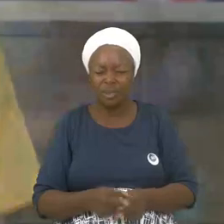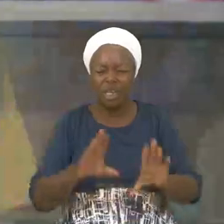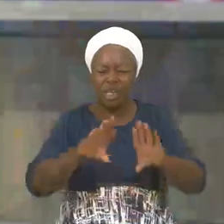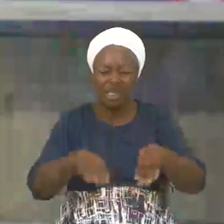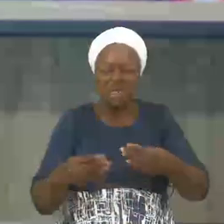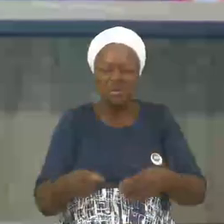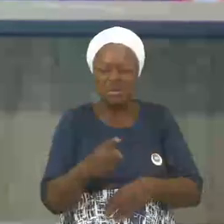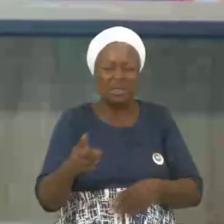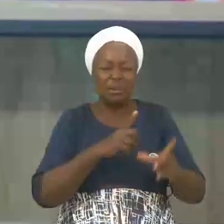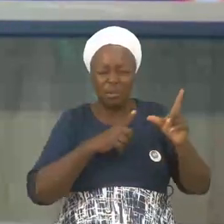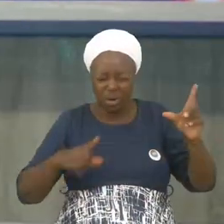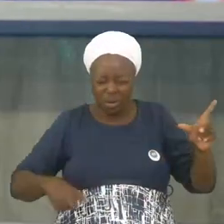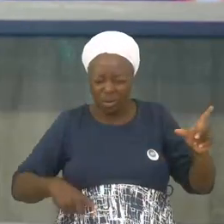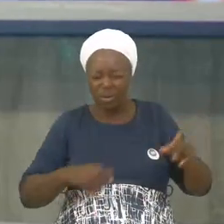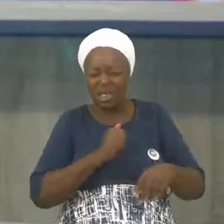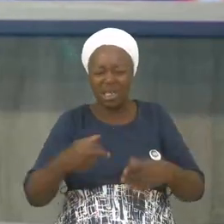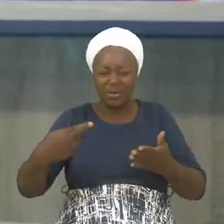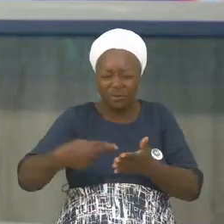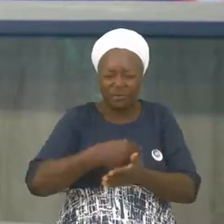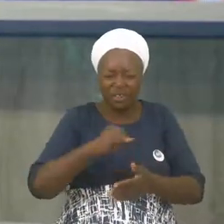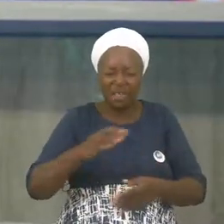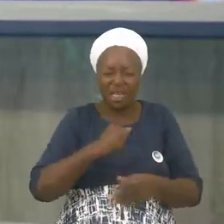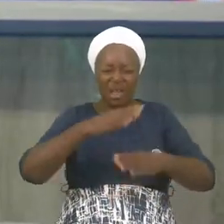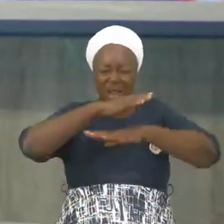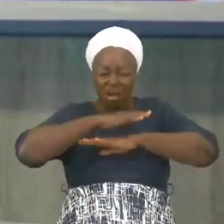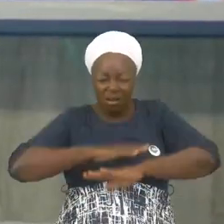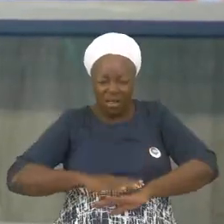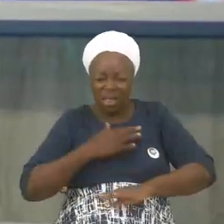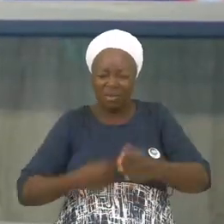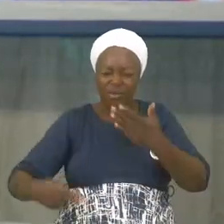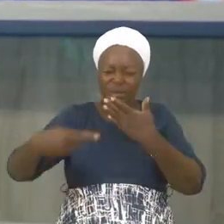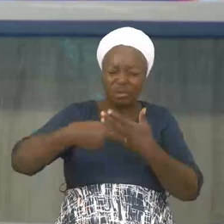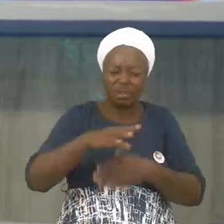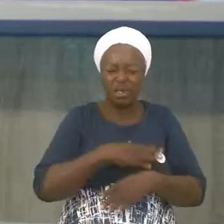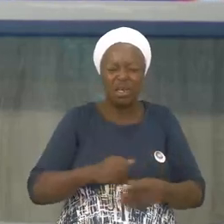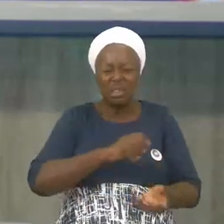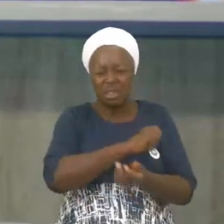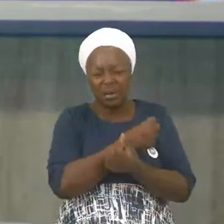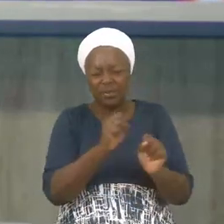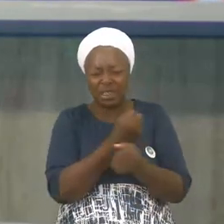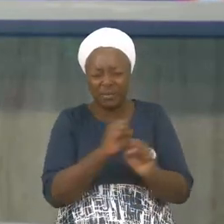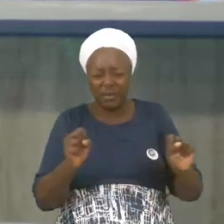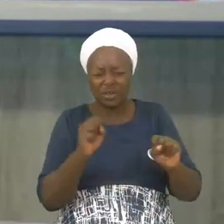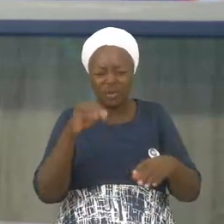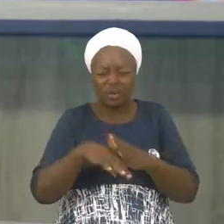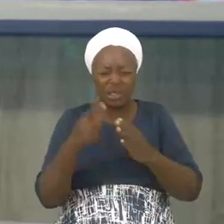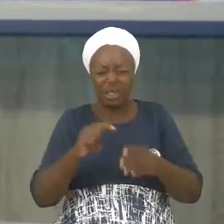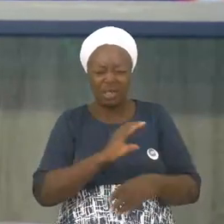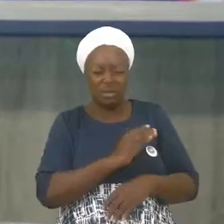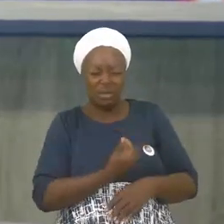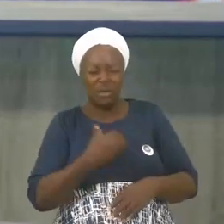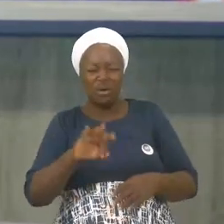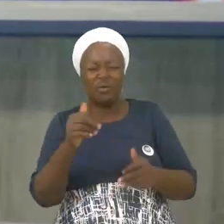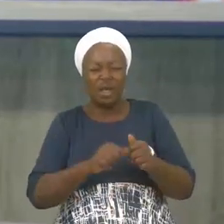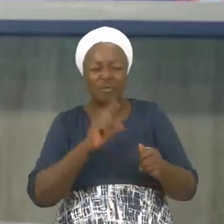au nom de Jésus. Dans le Seigneur, un rafraîchissement, le repos, la